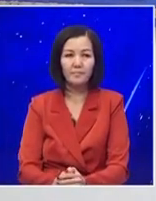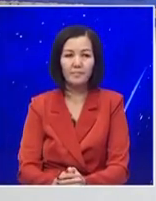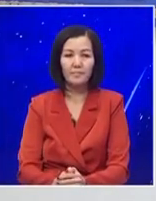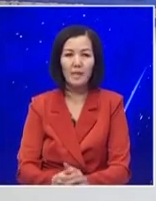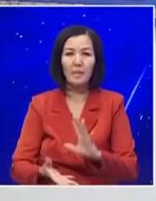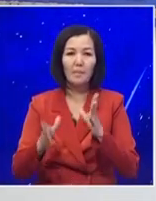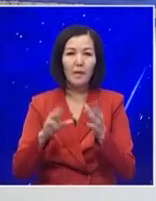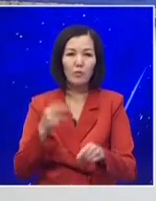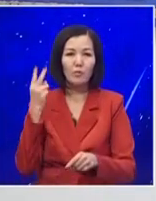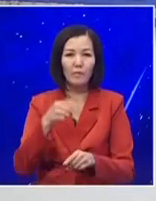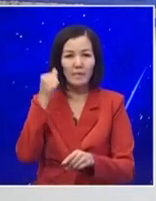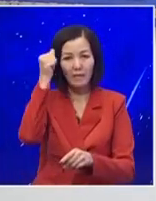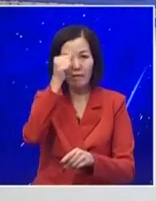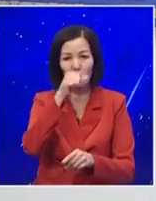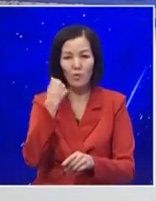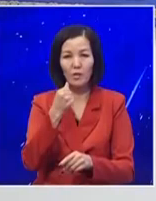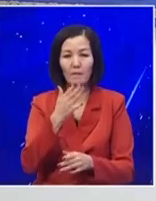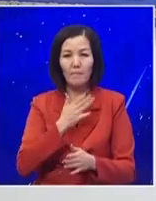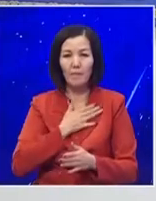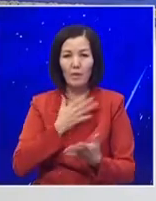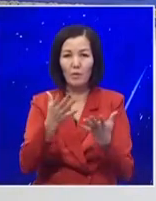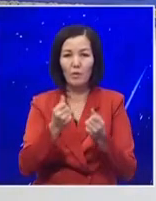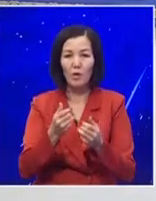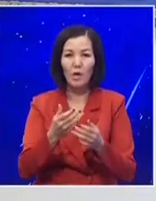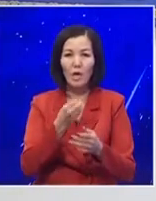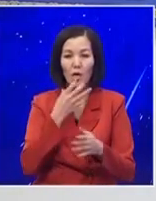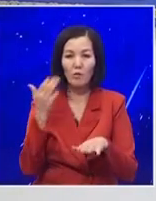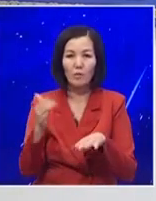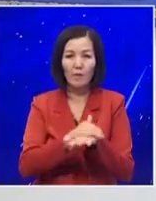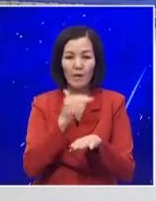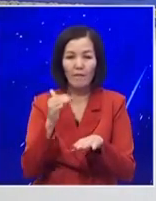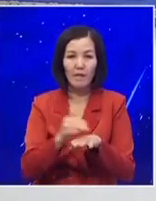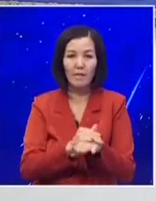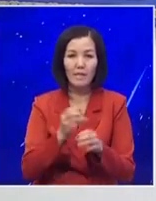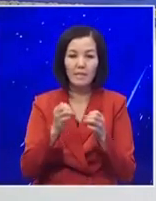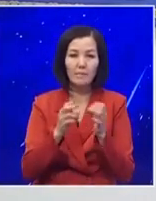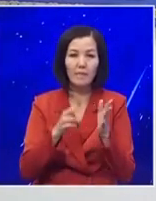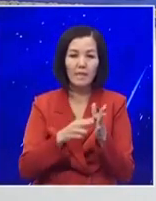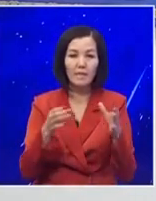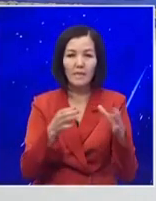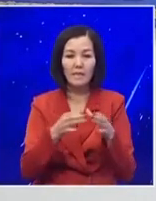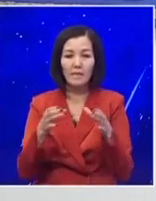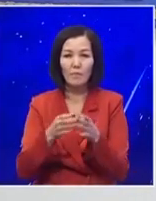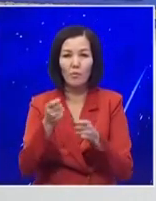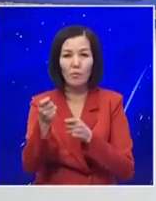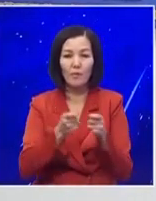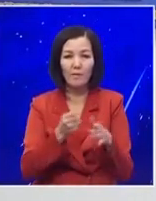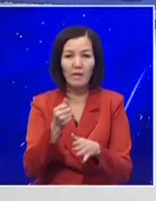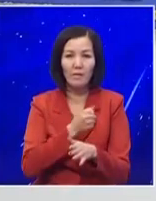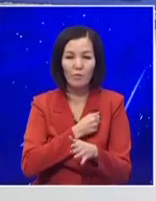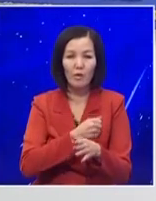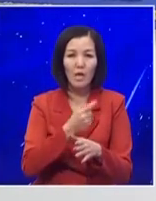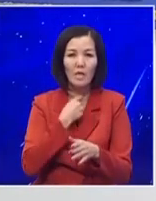По итогам 2020 года мы удостоились особой похвалы. В Алматинской области есть 17 отделов и управлений по делам обороны, и из